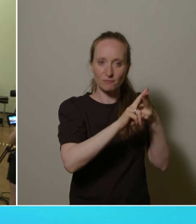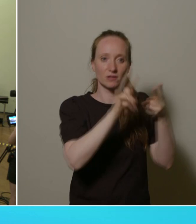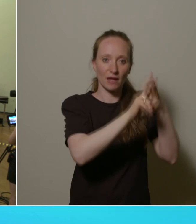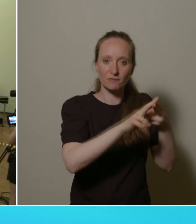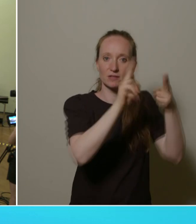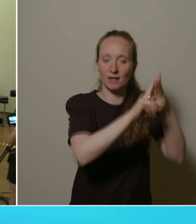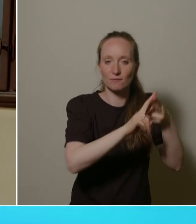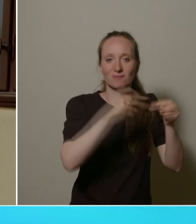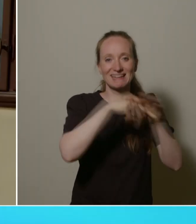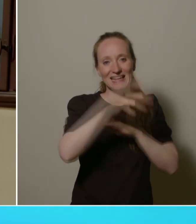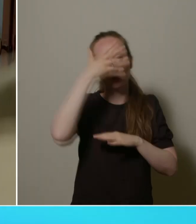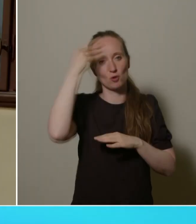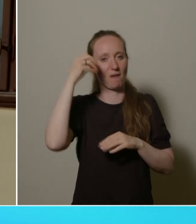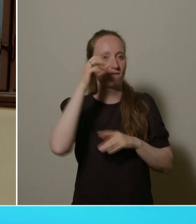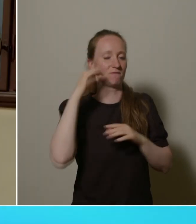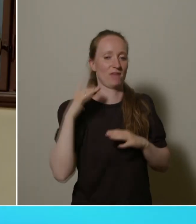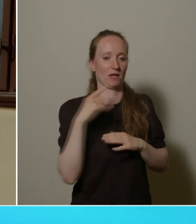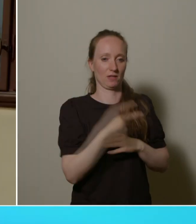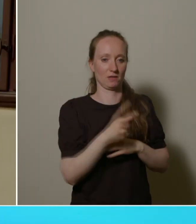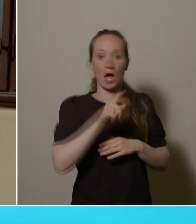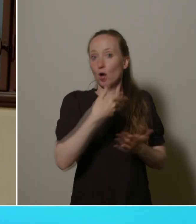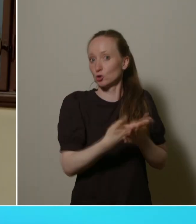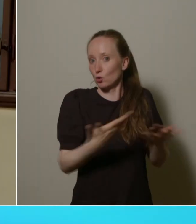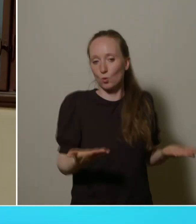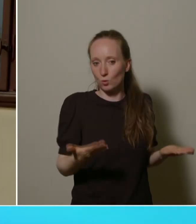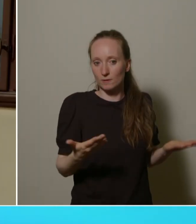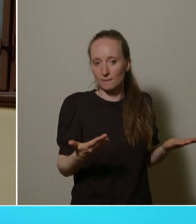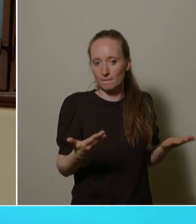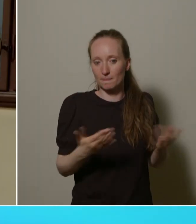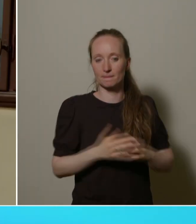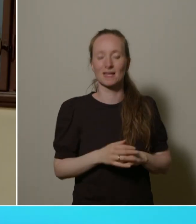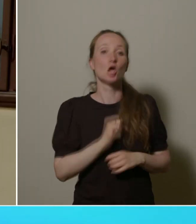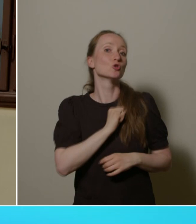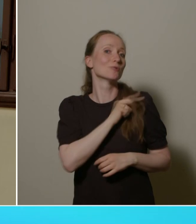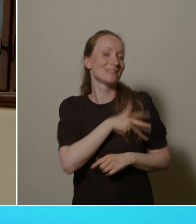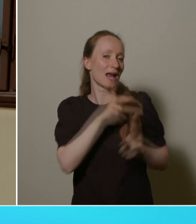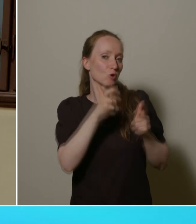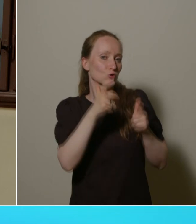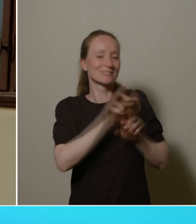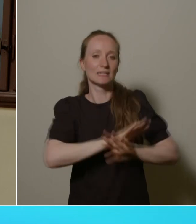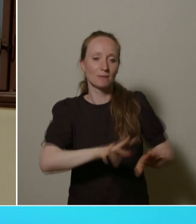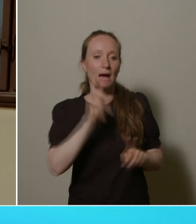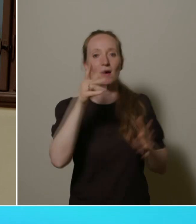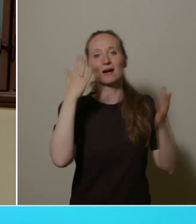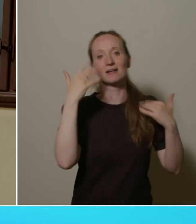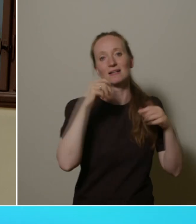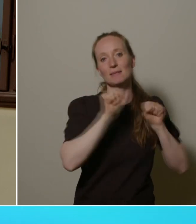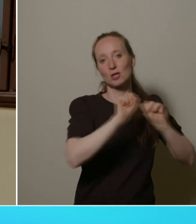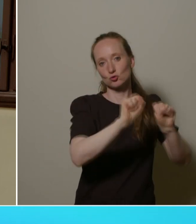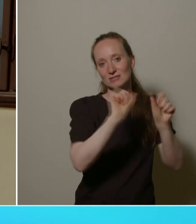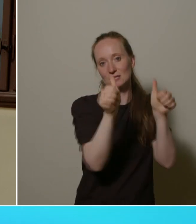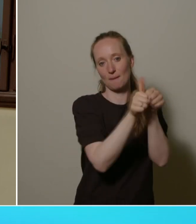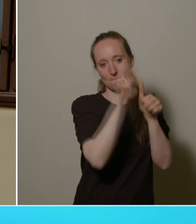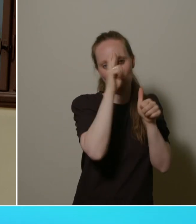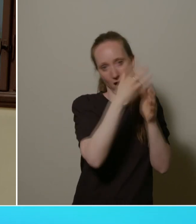in den Sommerferien diesen Sommer. Nicht mehr im Sozialausschuss, aber im Klimaschutzbeirat.